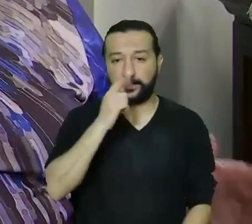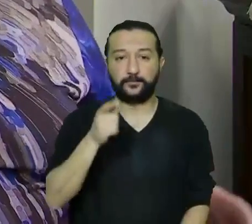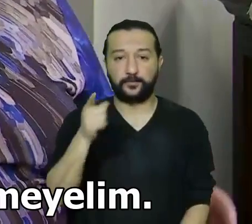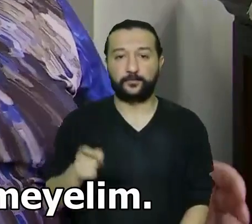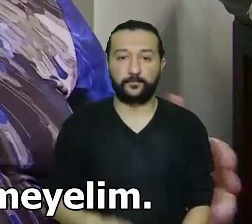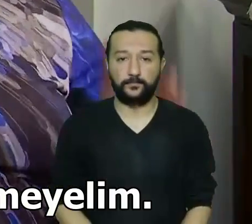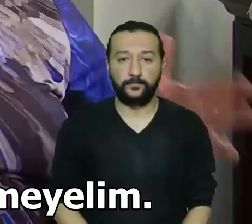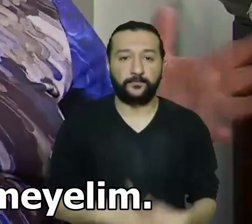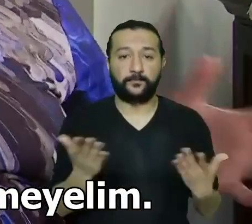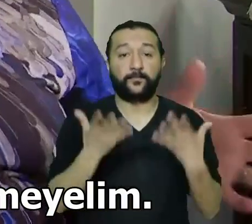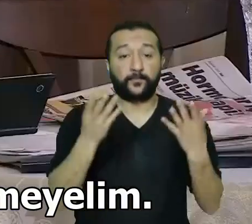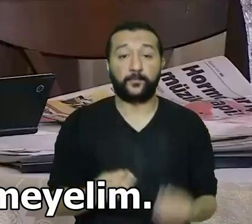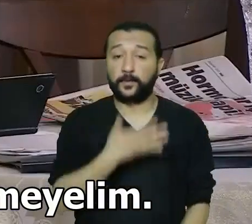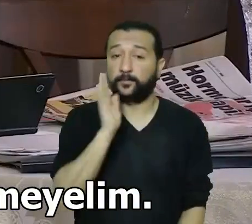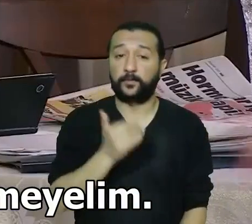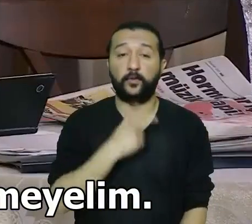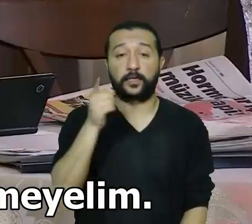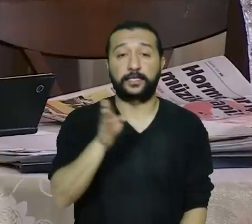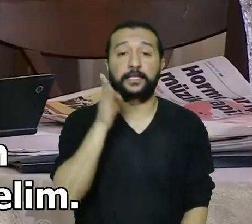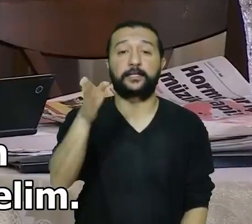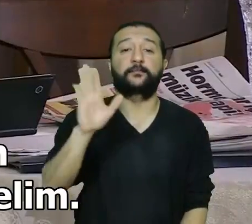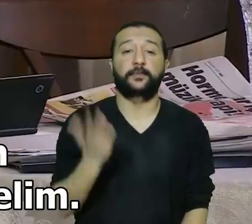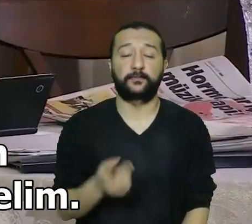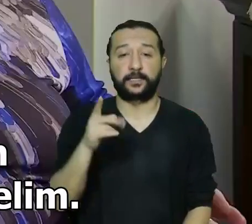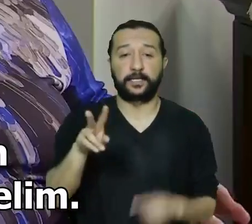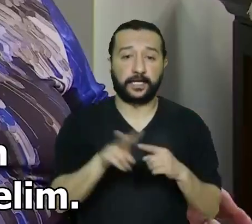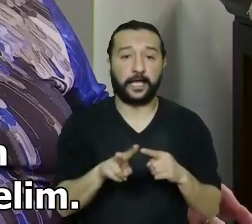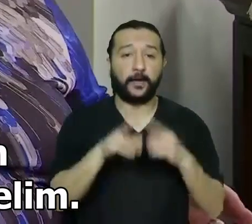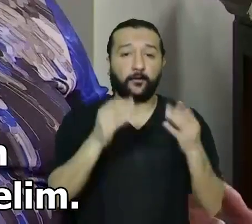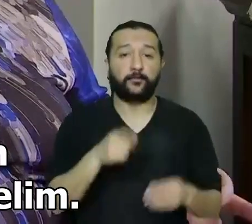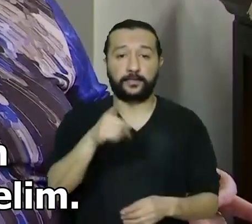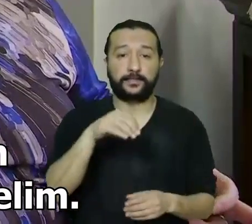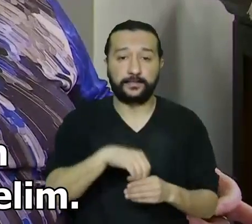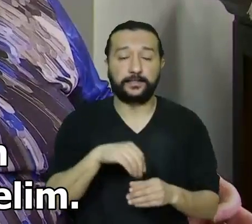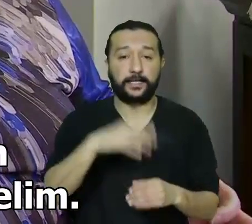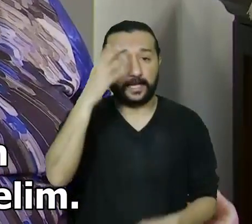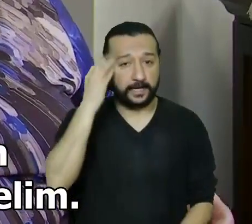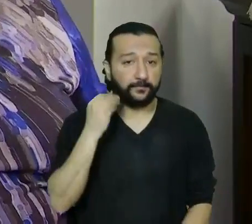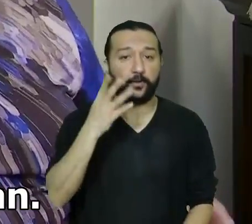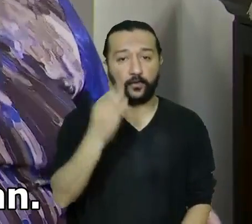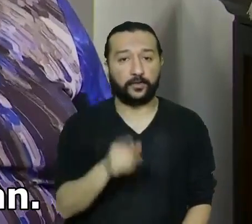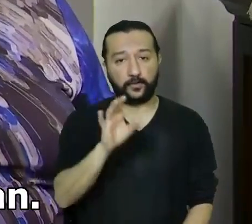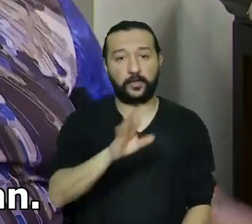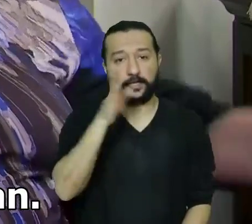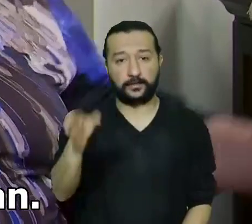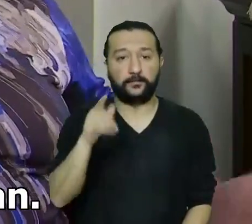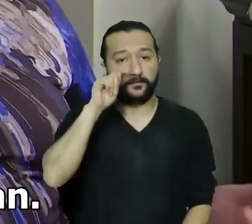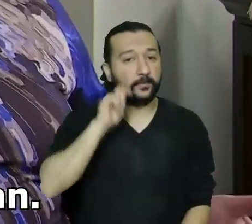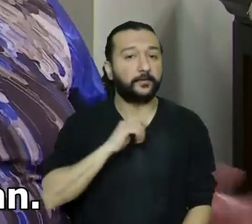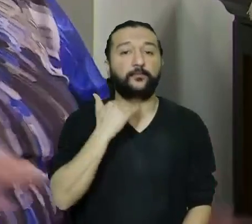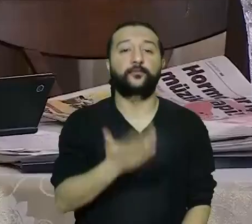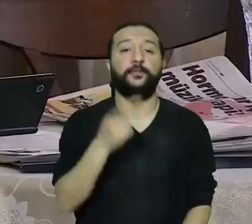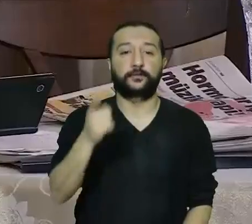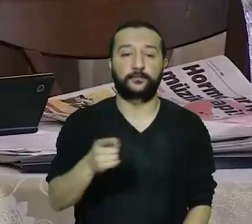Ya ne olduğunu bilmeden oraya gitmeyelim. Karaoke midir nedir onun anlamını öğrenelim öyle gidelim. Mahcup olmasın